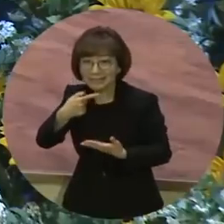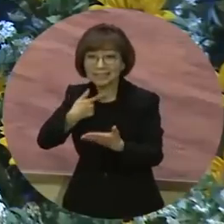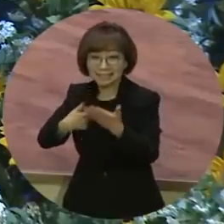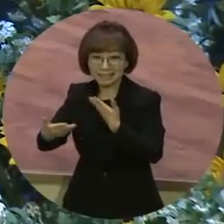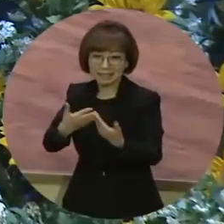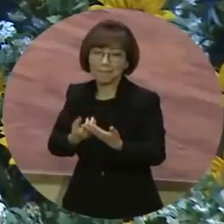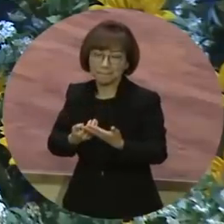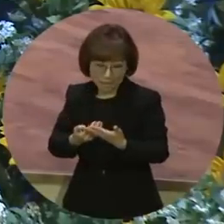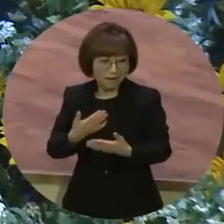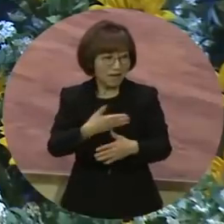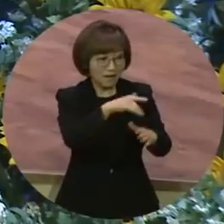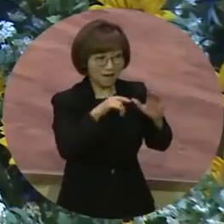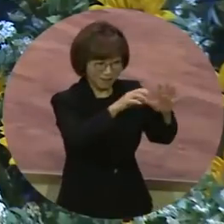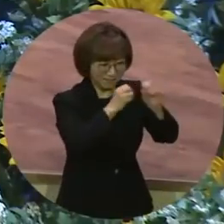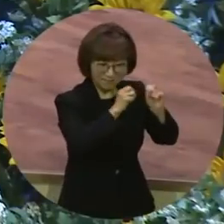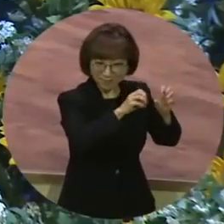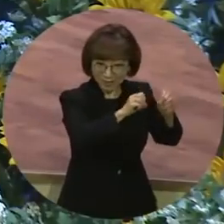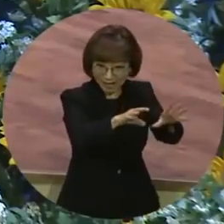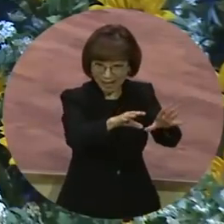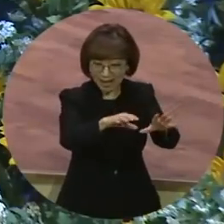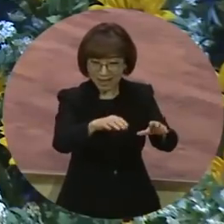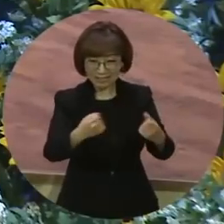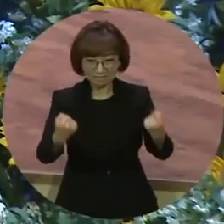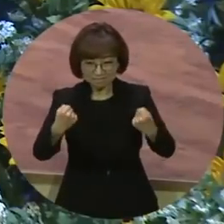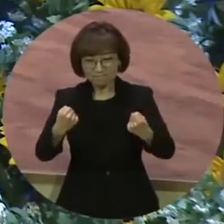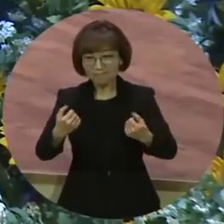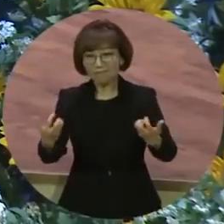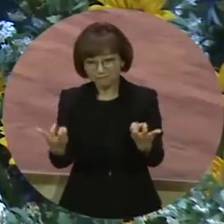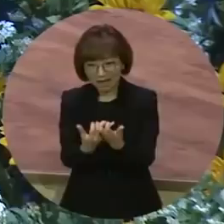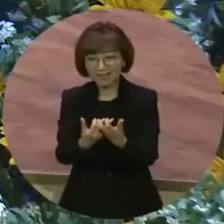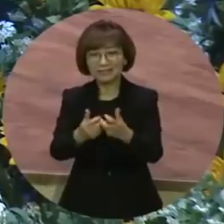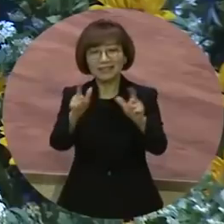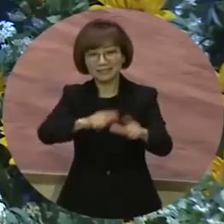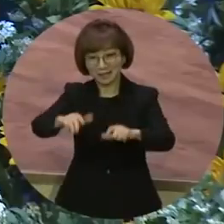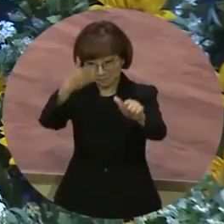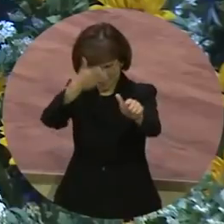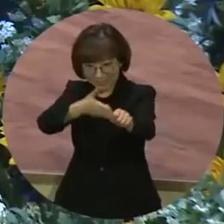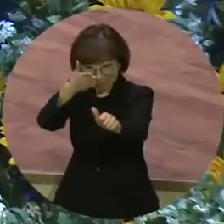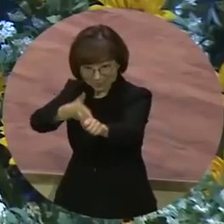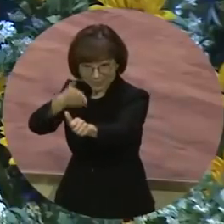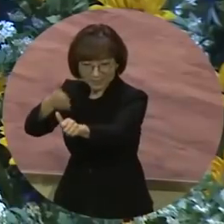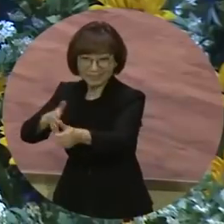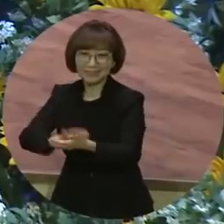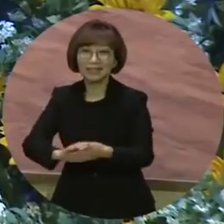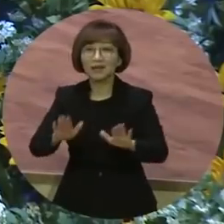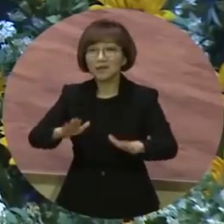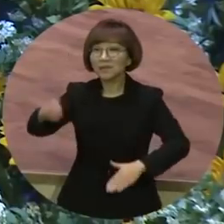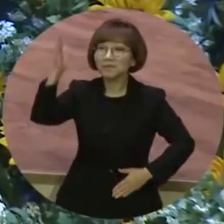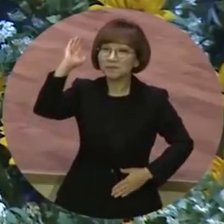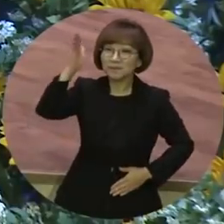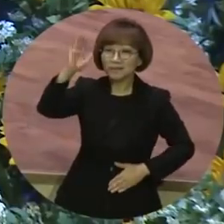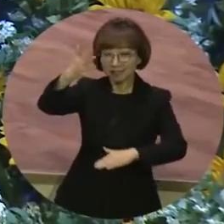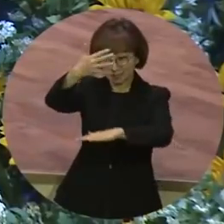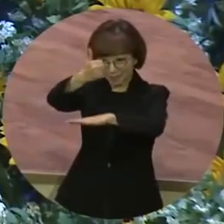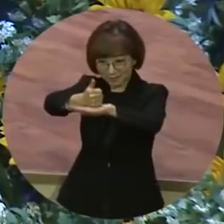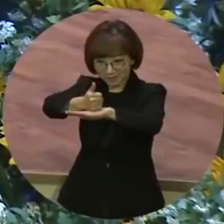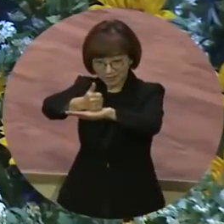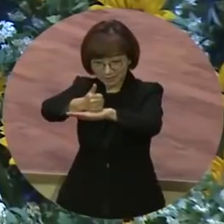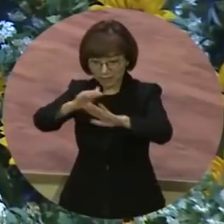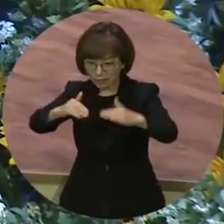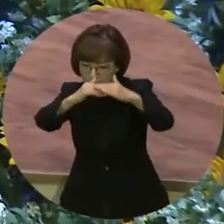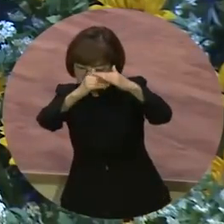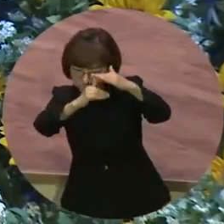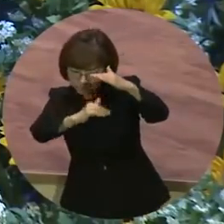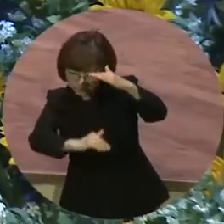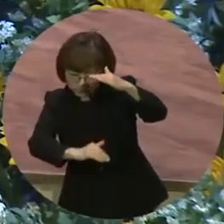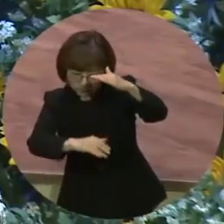알리는 생명력 넘치는 삶을 사시기를 주님으로 축복합니다. 결론입니다. 오늘 본문 말씀을 자세히